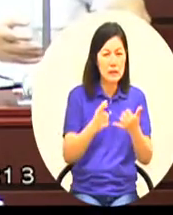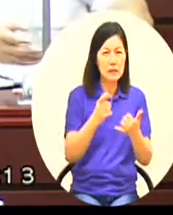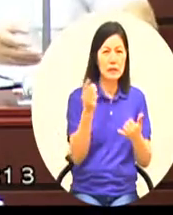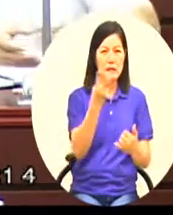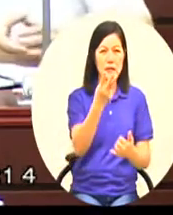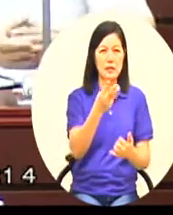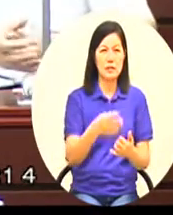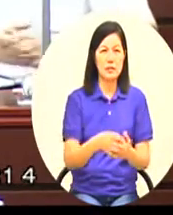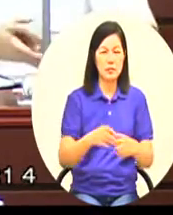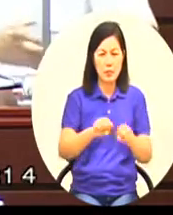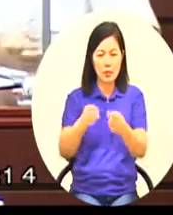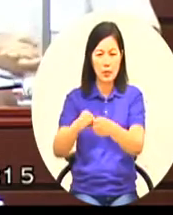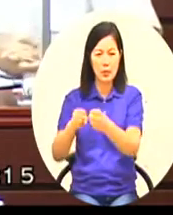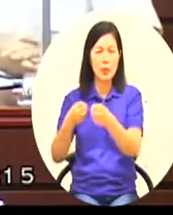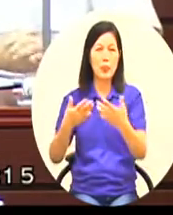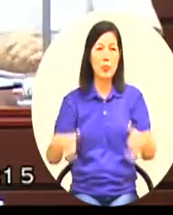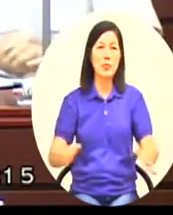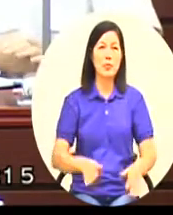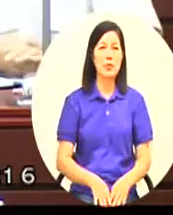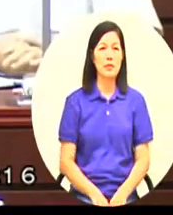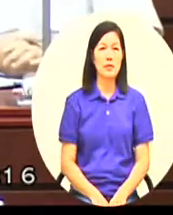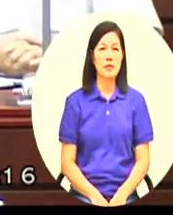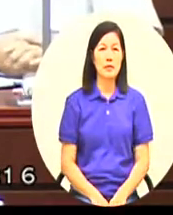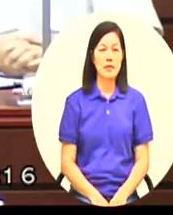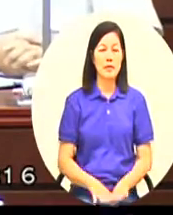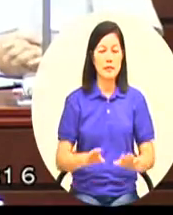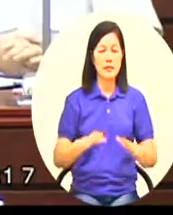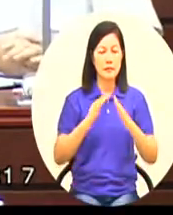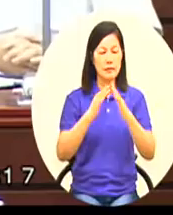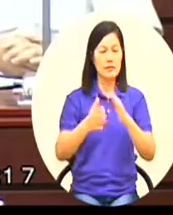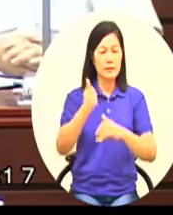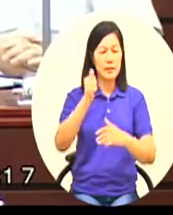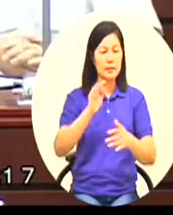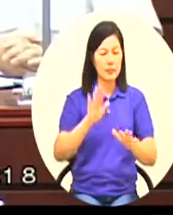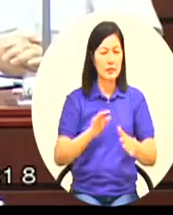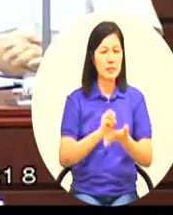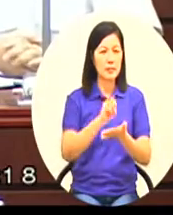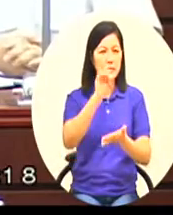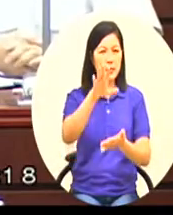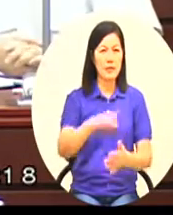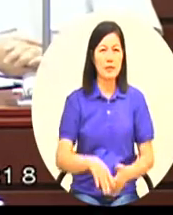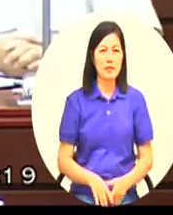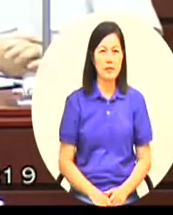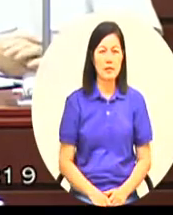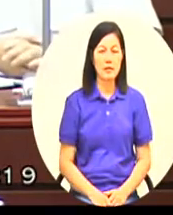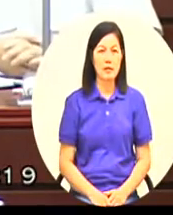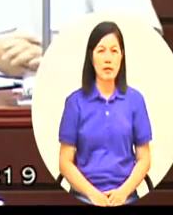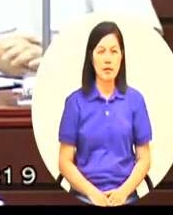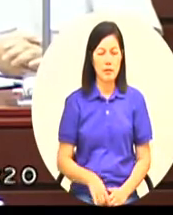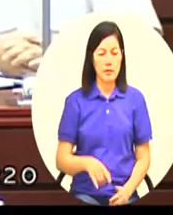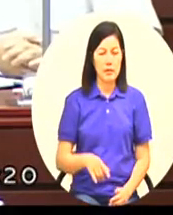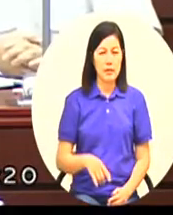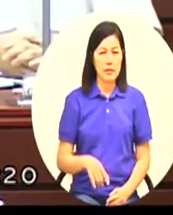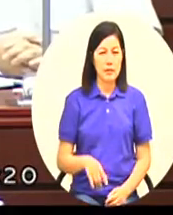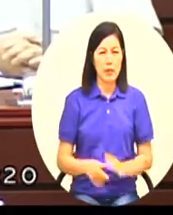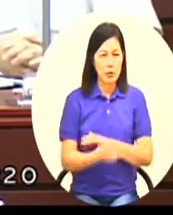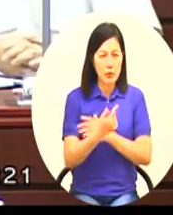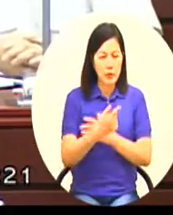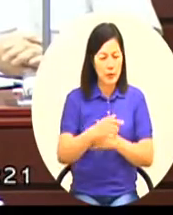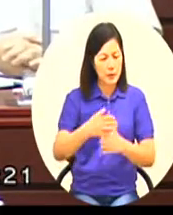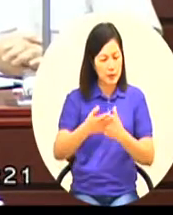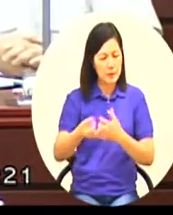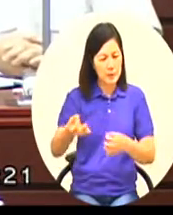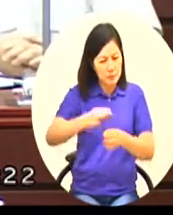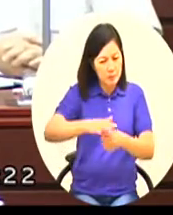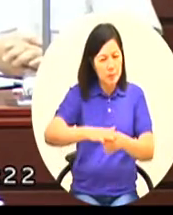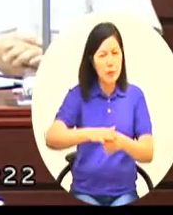我们损害非常多。那我也向市长报告，这个要赶快哈，那个给我们一些维修费，